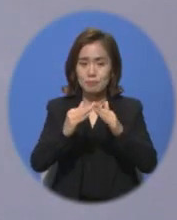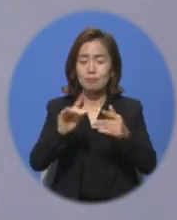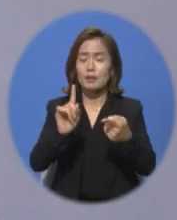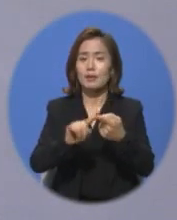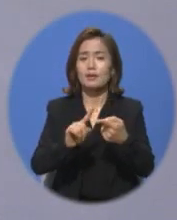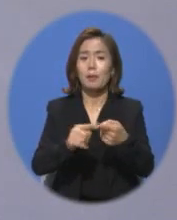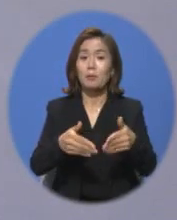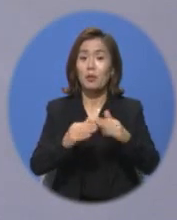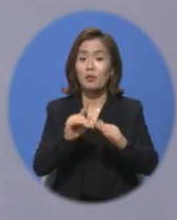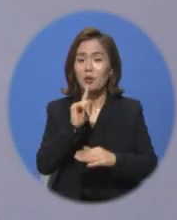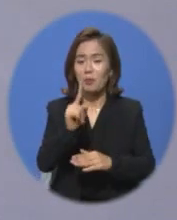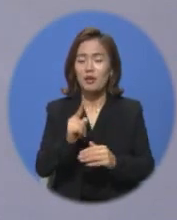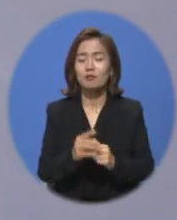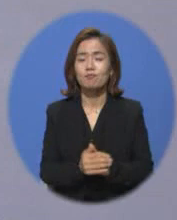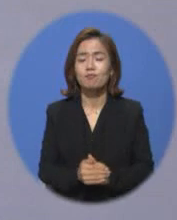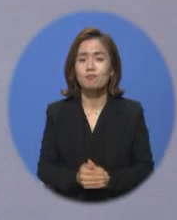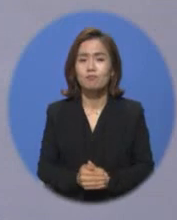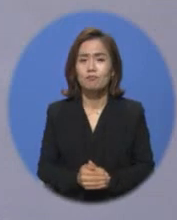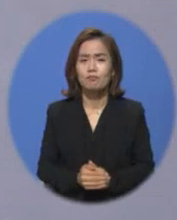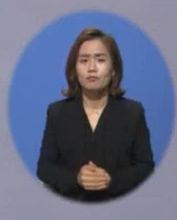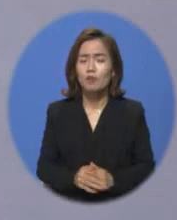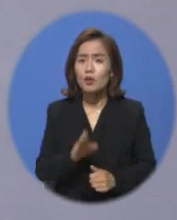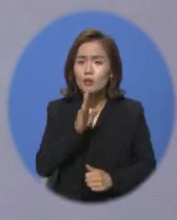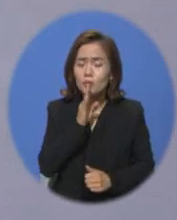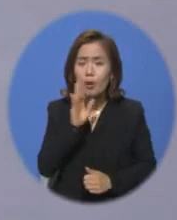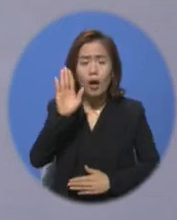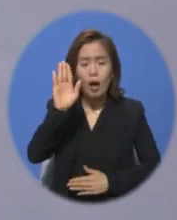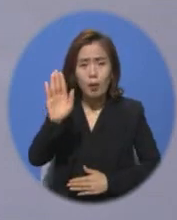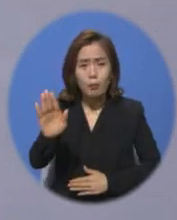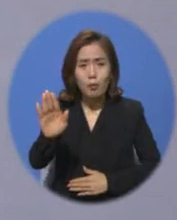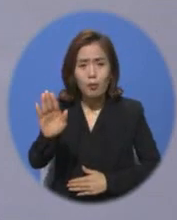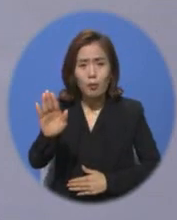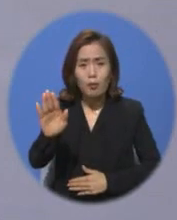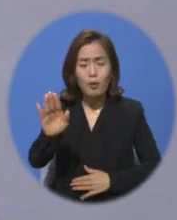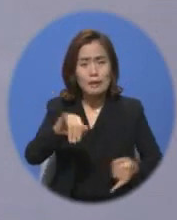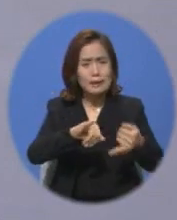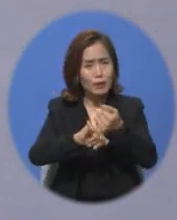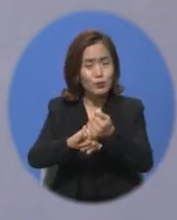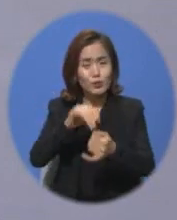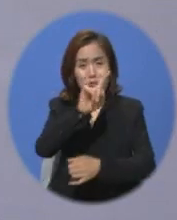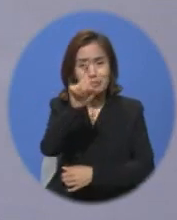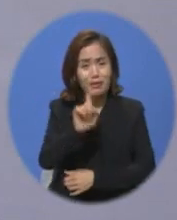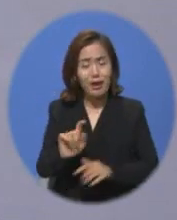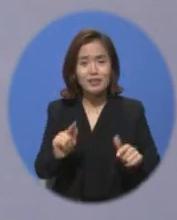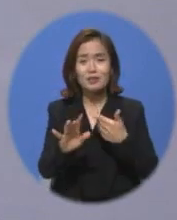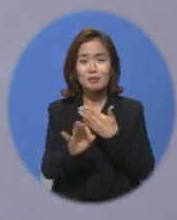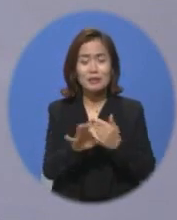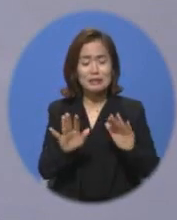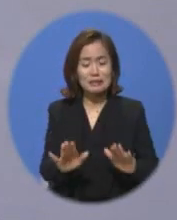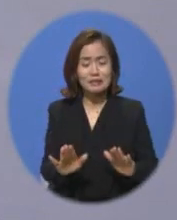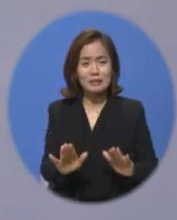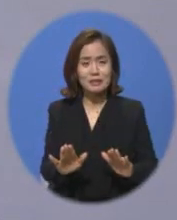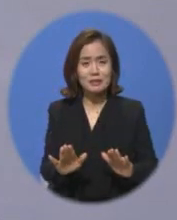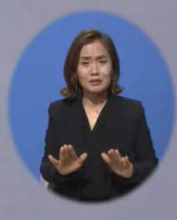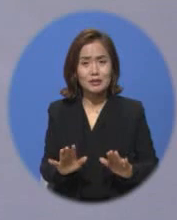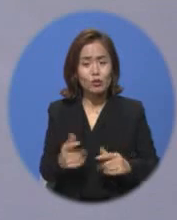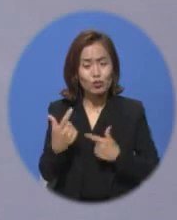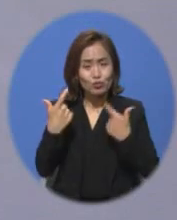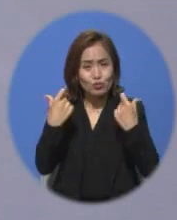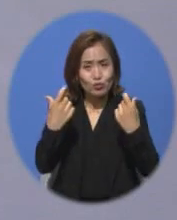.저는 이것들이앞으로계획하고있는일들인지, 아니면